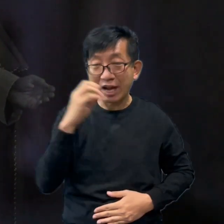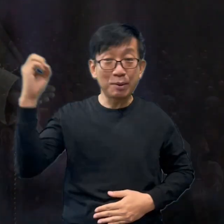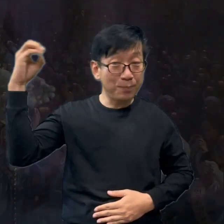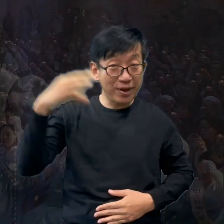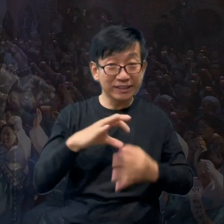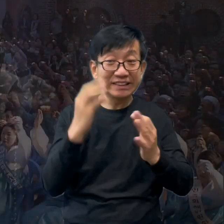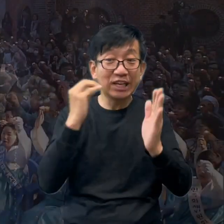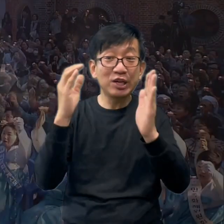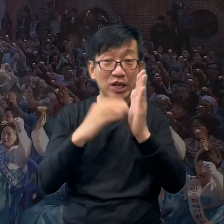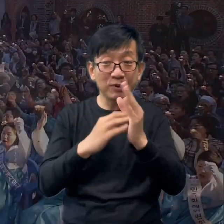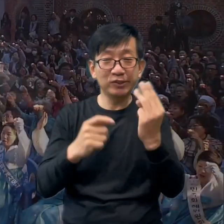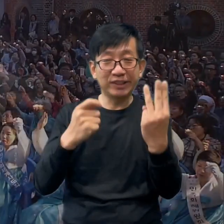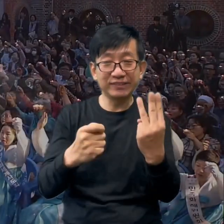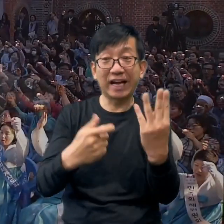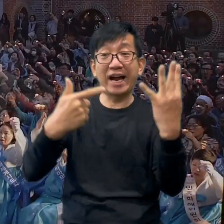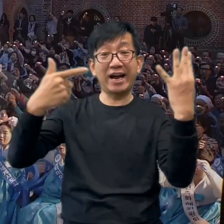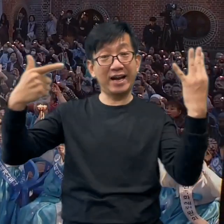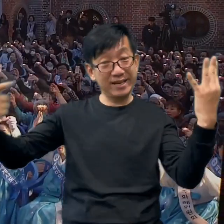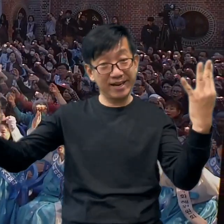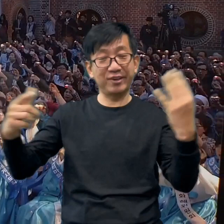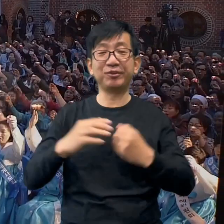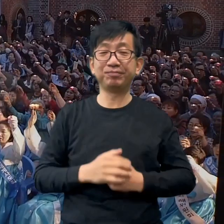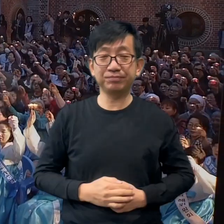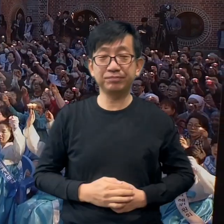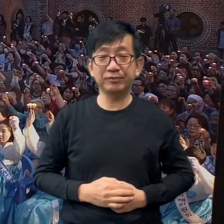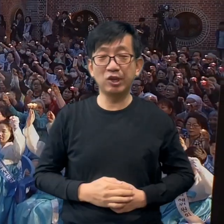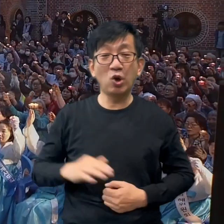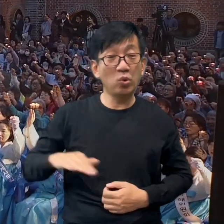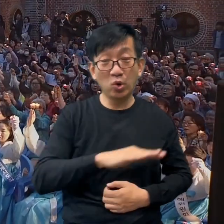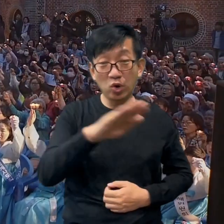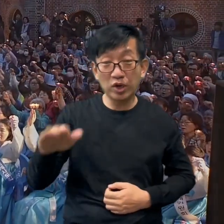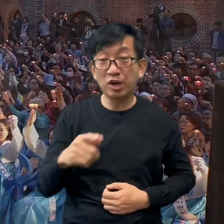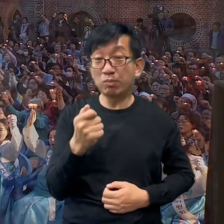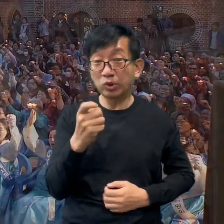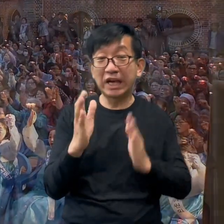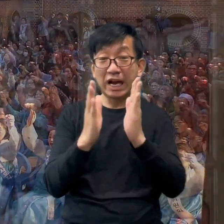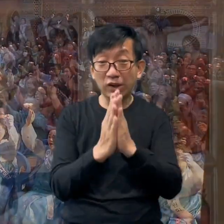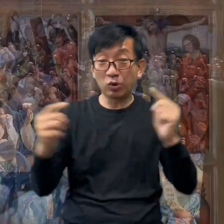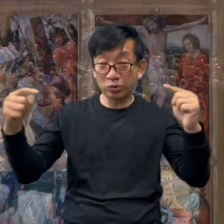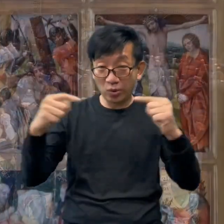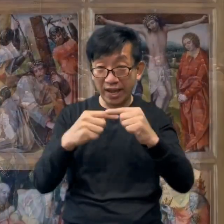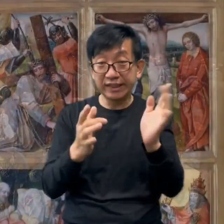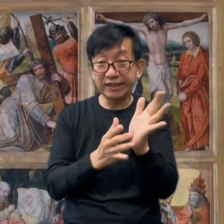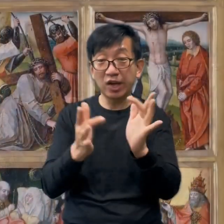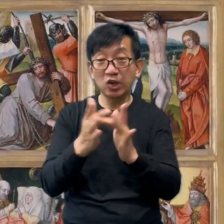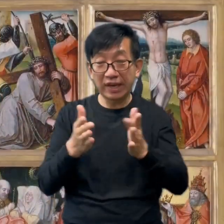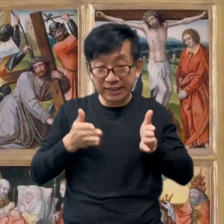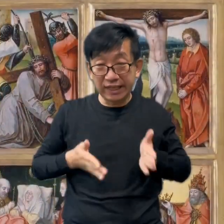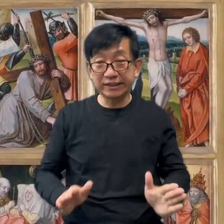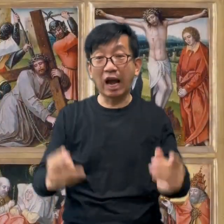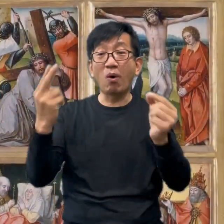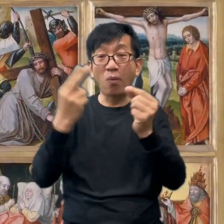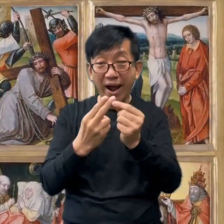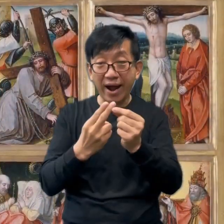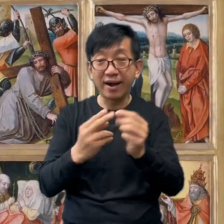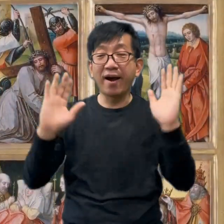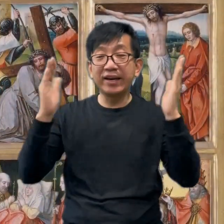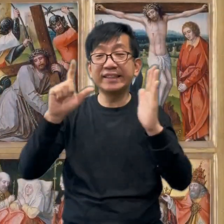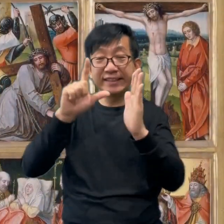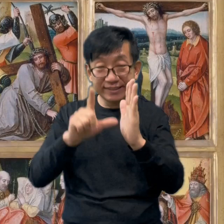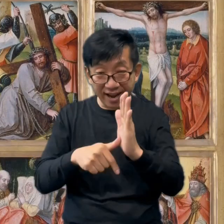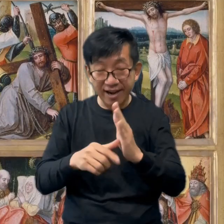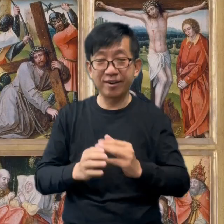빛의 신비를 추가해 조금 더 확장됐습니다. 우리는 묵주기도를 통해 예수님의